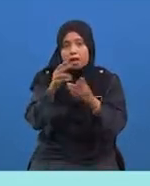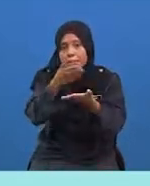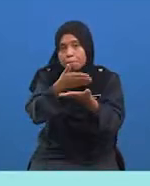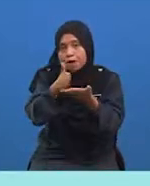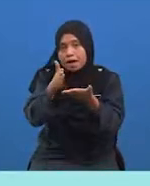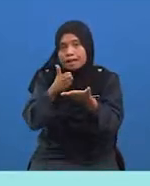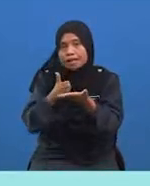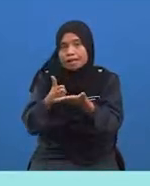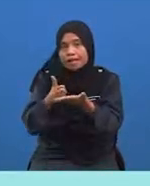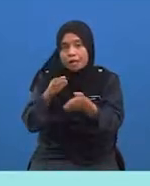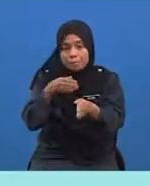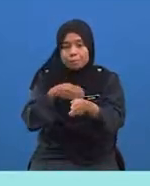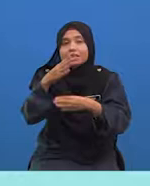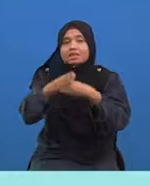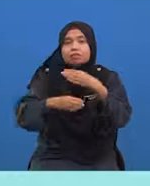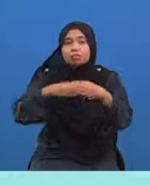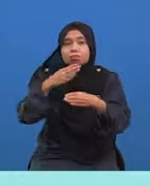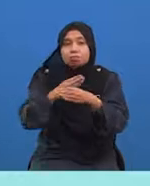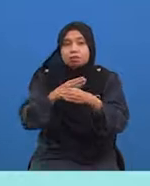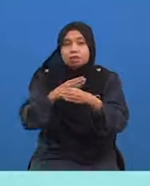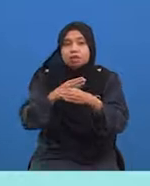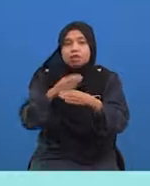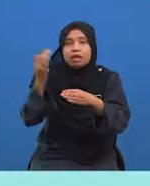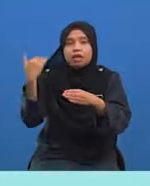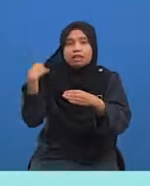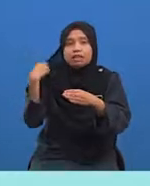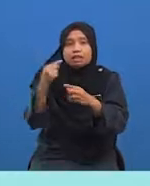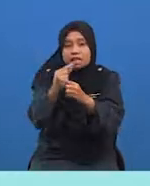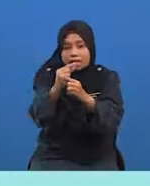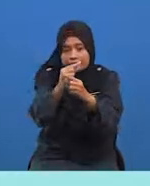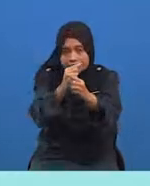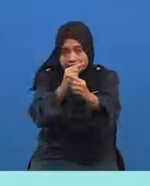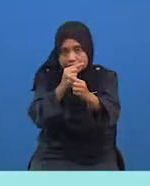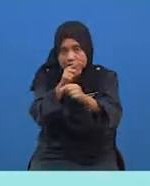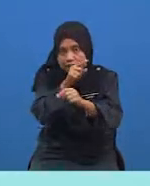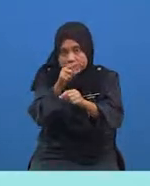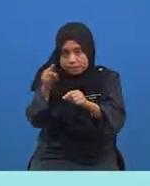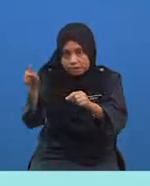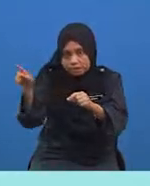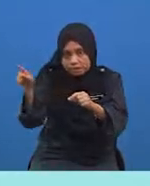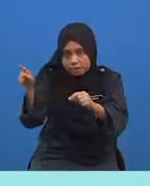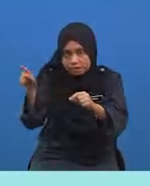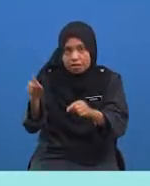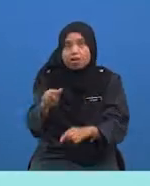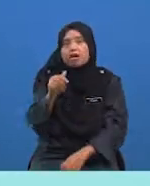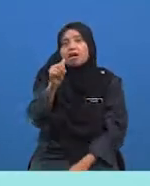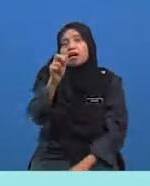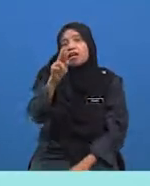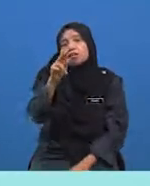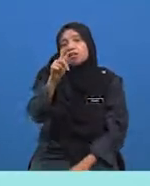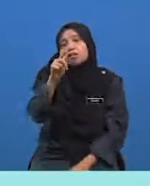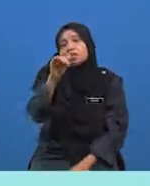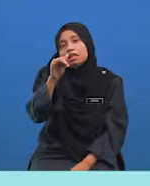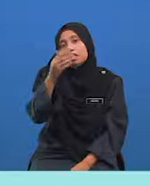kepada zon yang terdapat pada bumi yang terdiri dari garis lintang Artik,